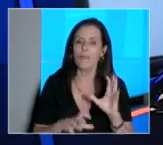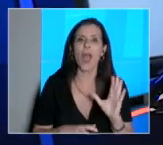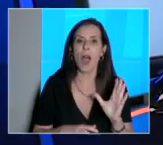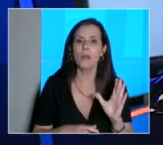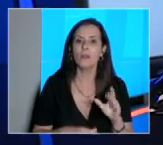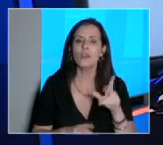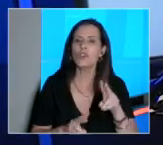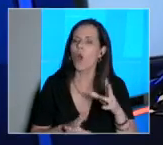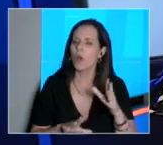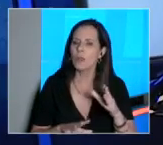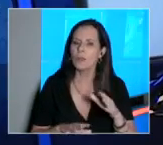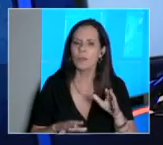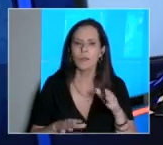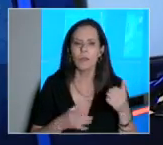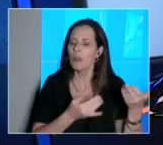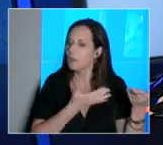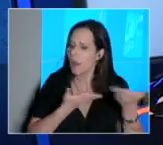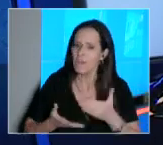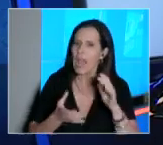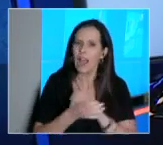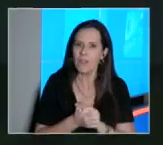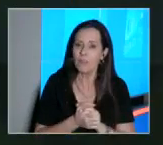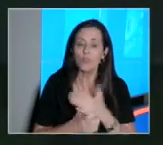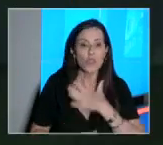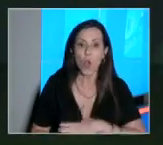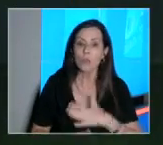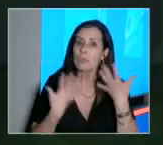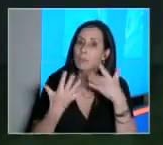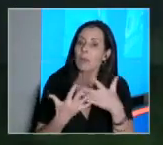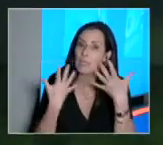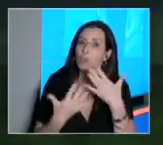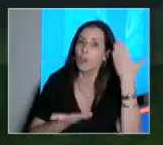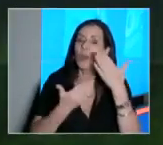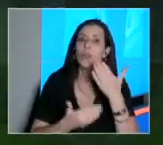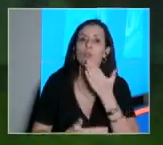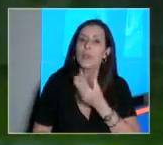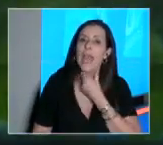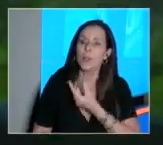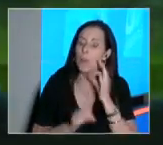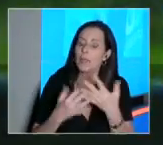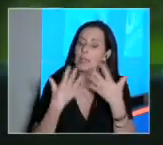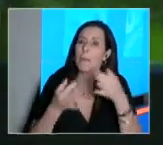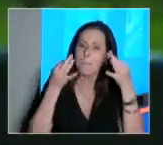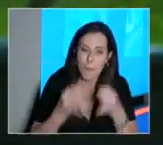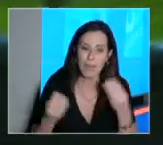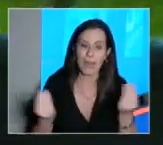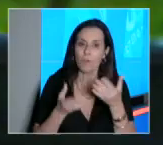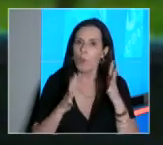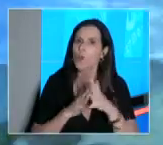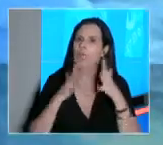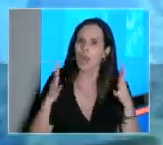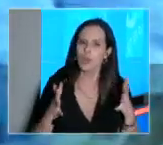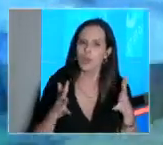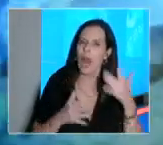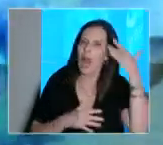בישראל, שיכול לקחת את הסלון שלו, להביא את החברים הכי קרובים שלו, שרוצים לחשוף אותם לסיפור הזה. לחשוף אותם באמת באמת לדבר המאוד מאוד גדול